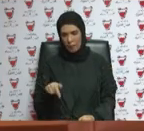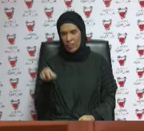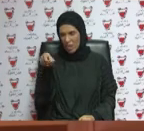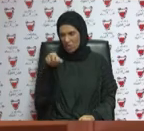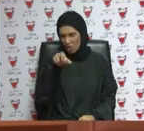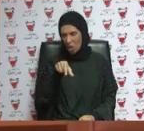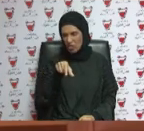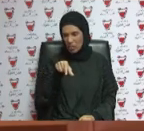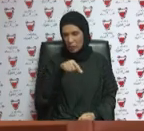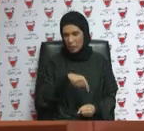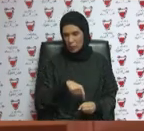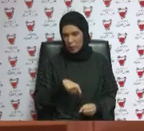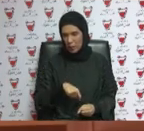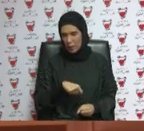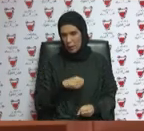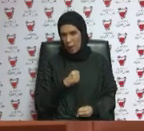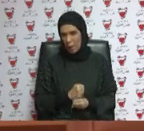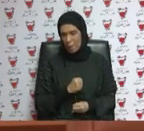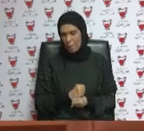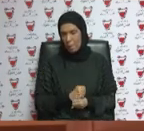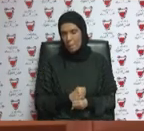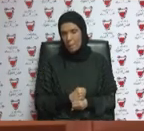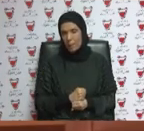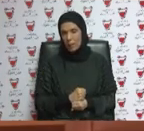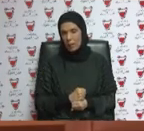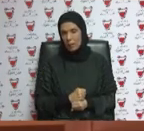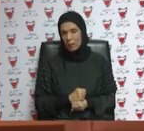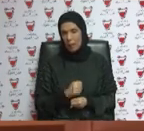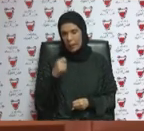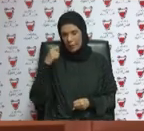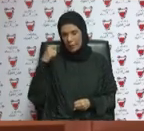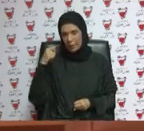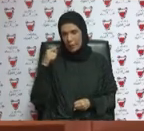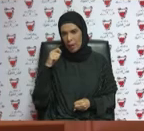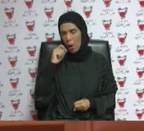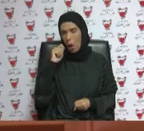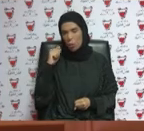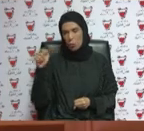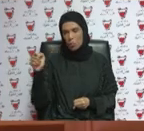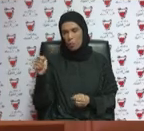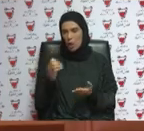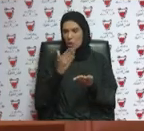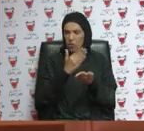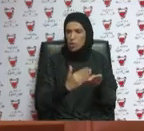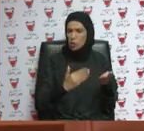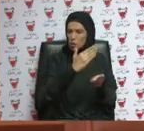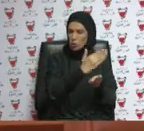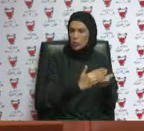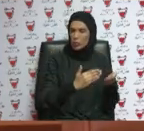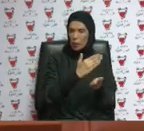البحرين هي تمشي أعمال كثيرة اللي هي تجار التجزئة. ما حد تكلم عن تجار